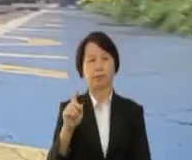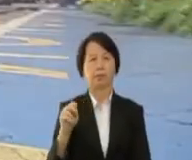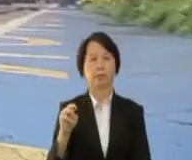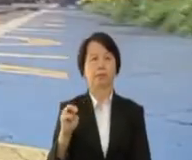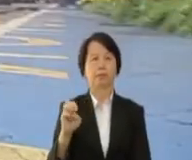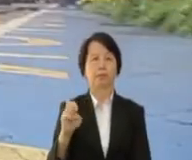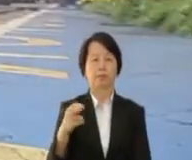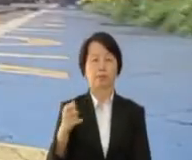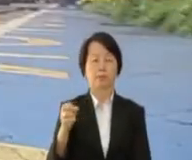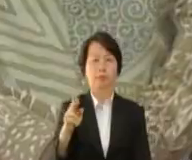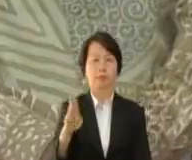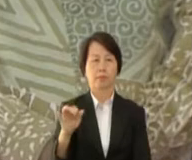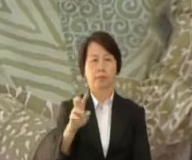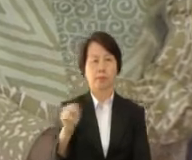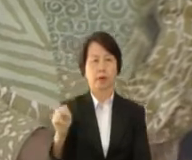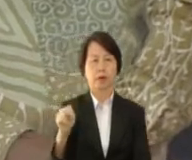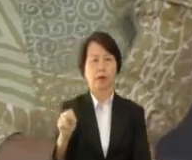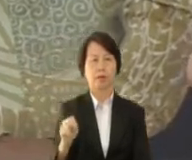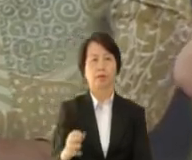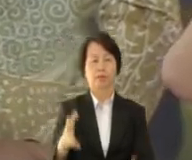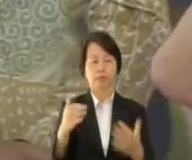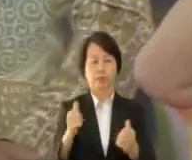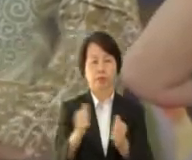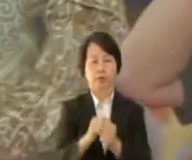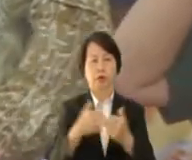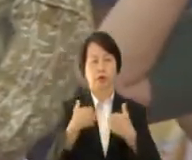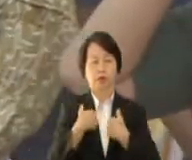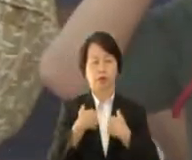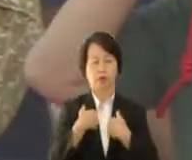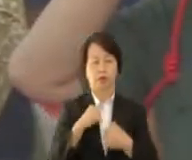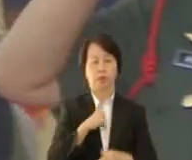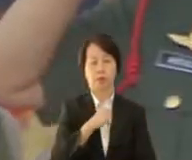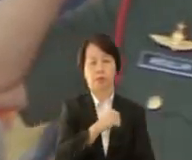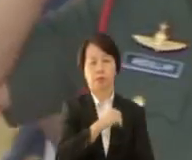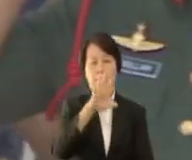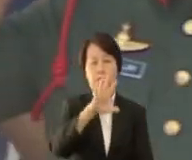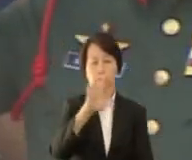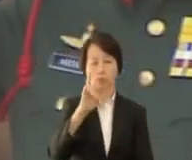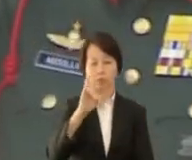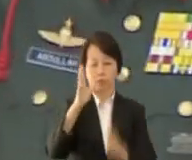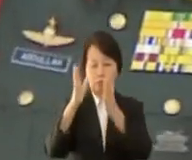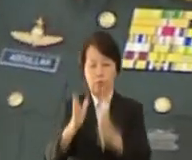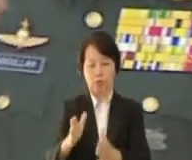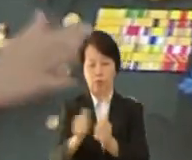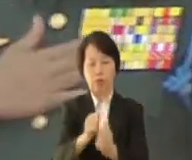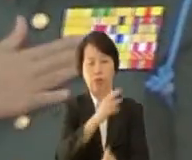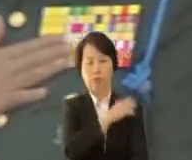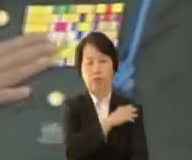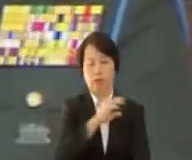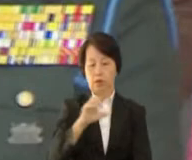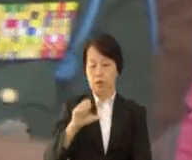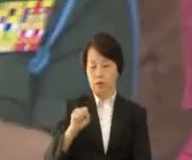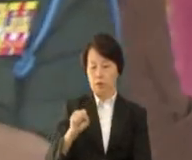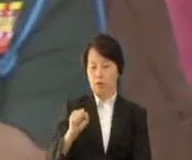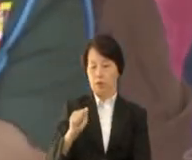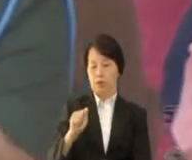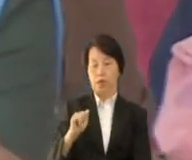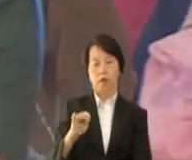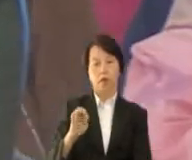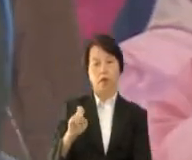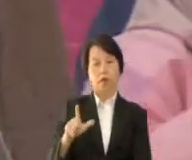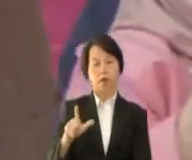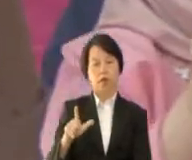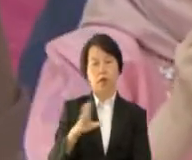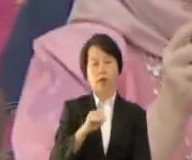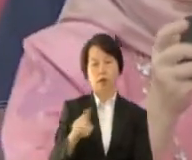Seterusnya, pancaran pusat Korama Diraja dengan kekuatan anggota 57 anggota diketuai Major Zaiful Azman bin Zainal